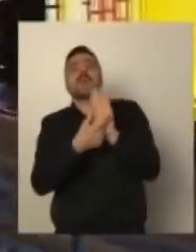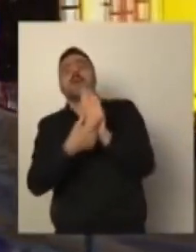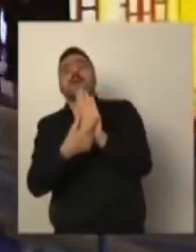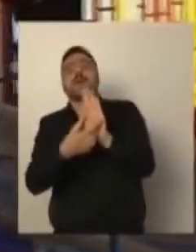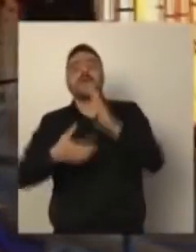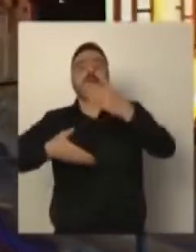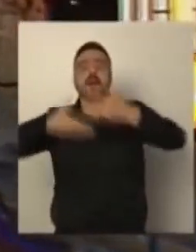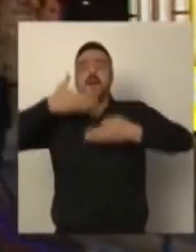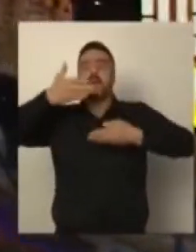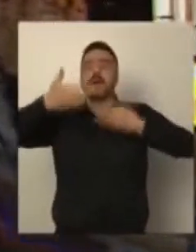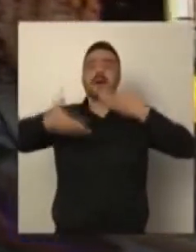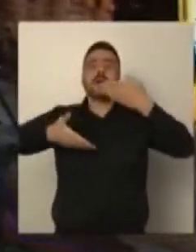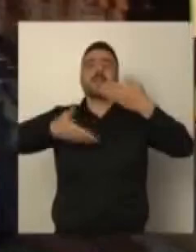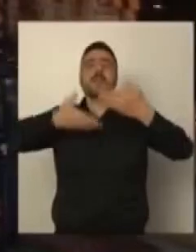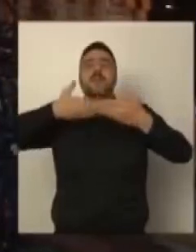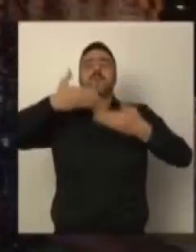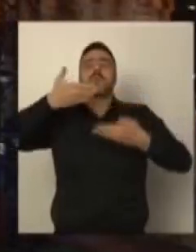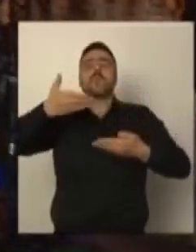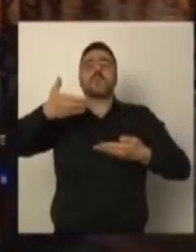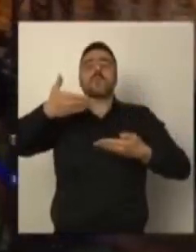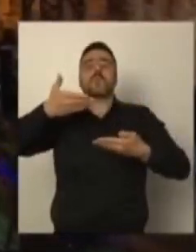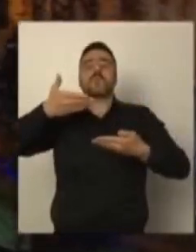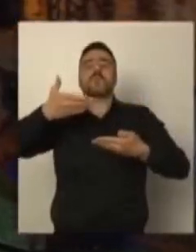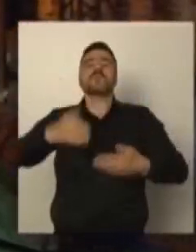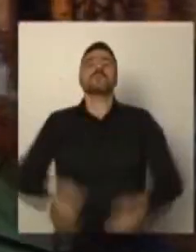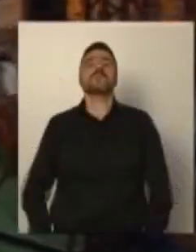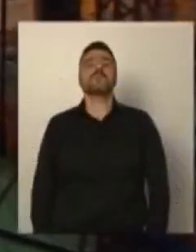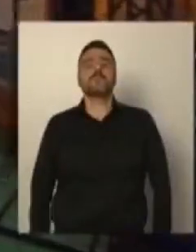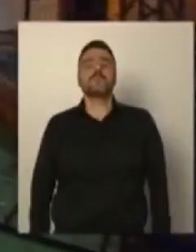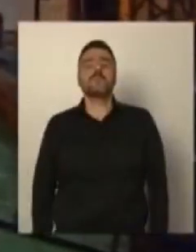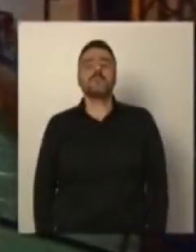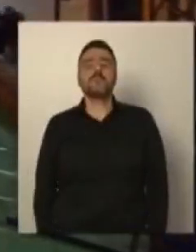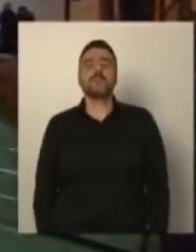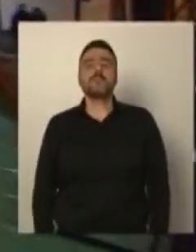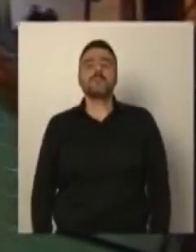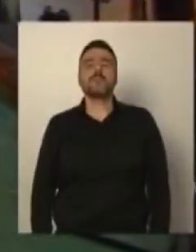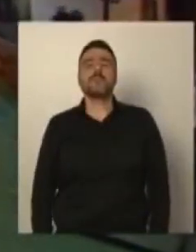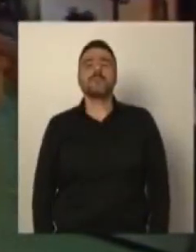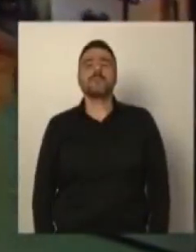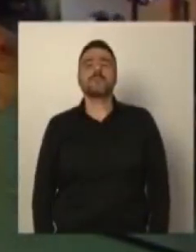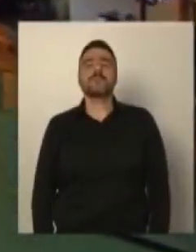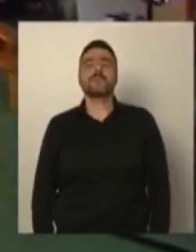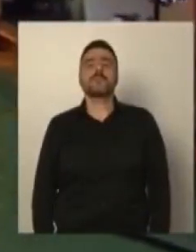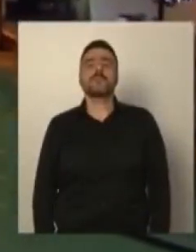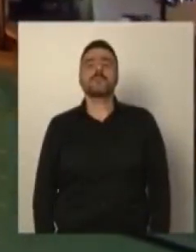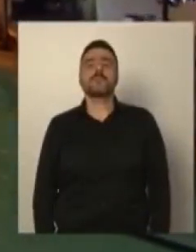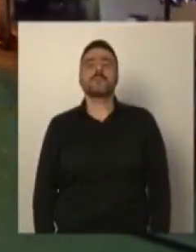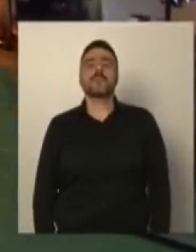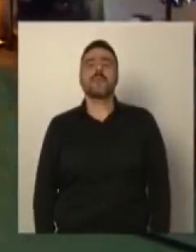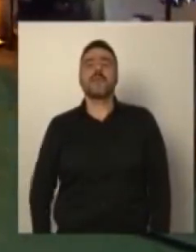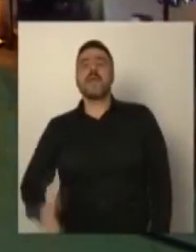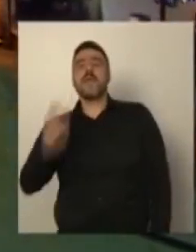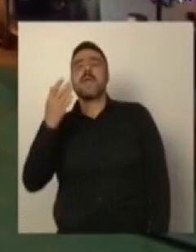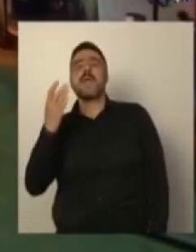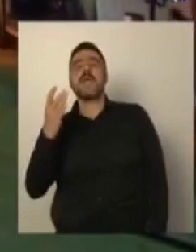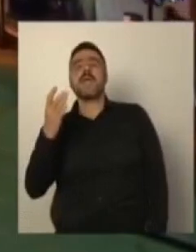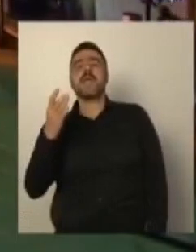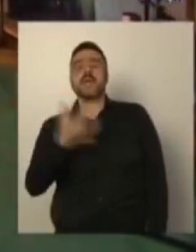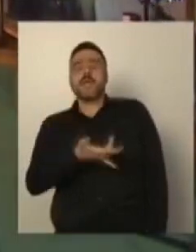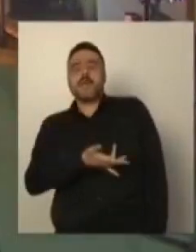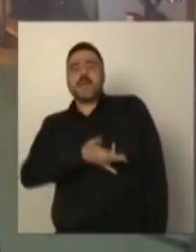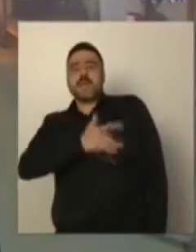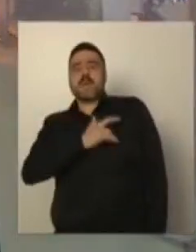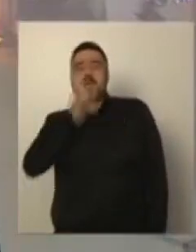وَاسْجُدُوا وَعْبُدُوا رَبَّكُمْ وَفْعَلُوا الْخَيْرَ لَعَلَّكُمْ تُفْلِحُونَ Ey iman edenler,